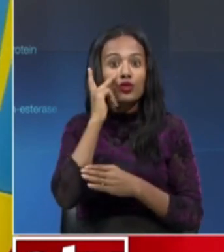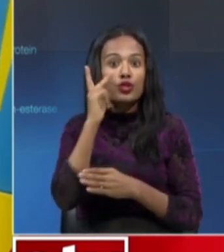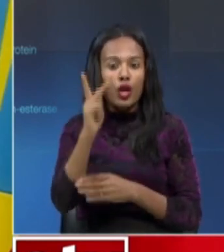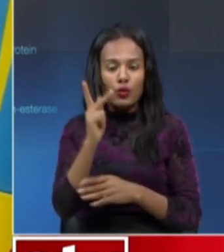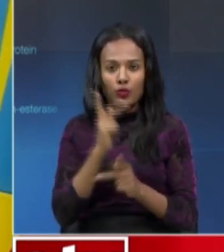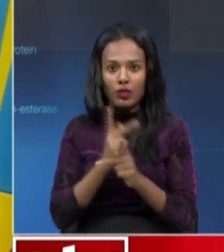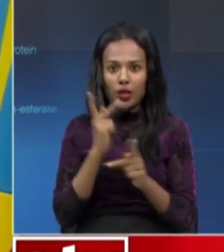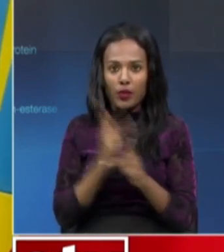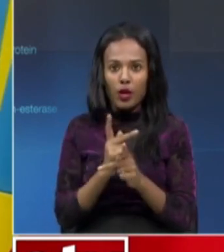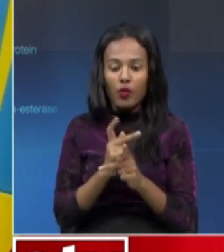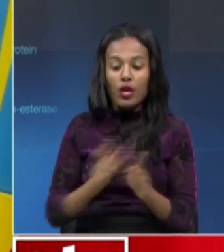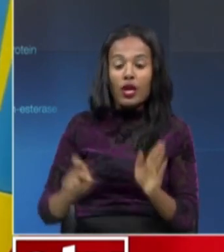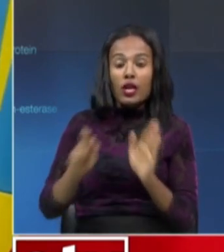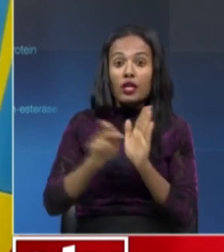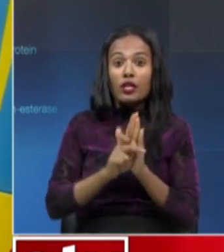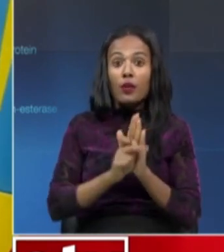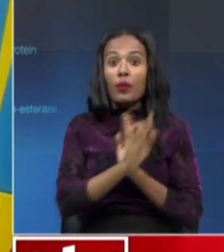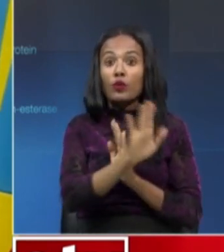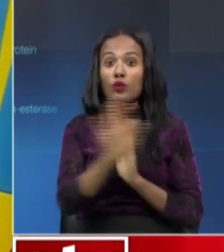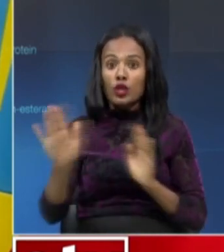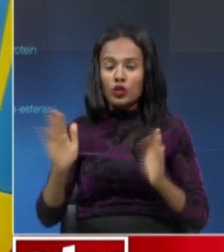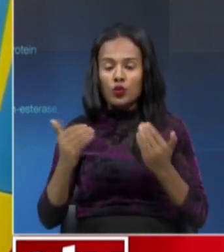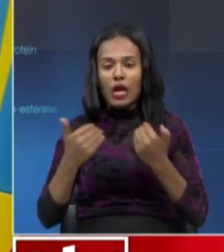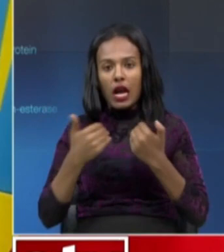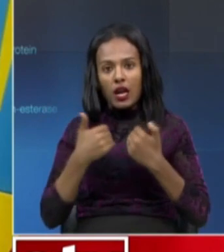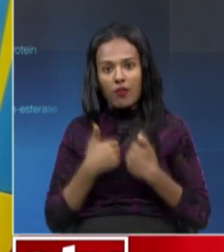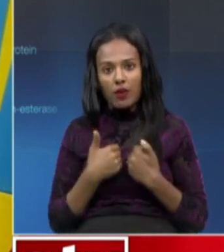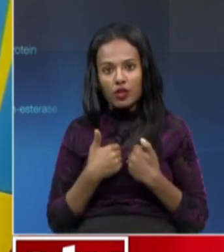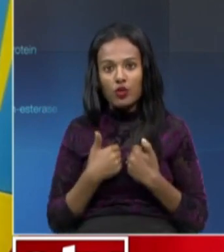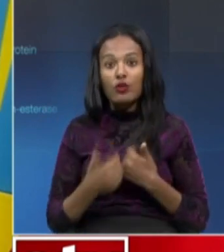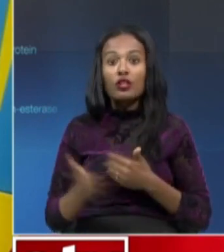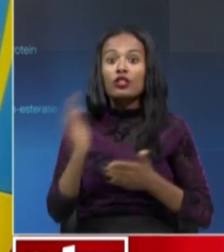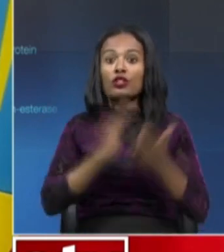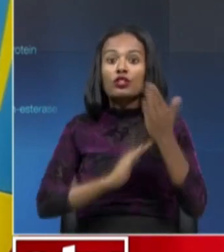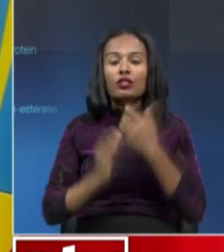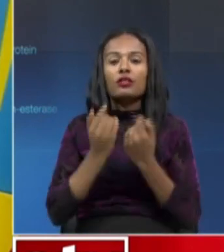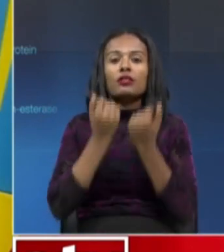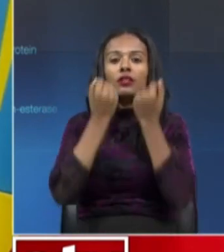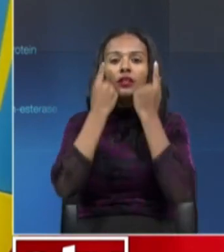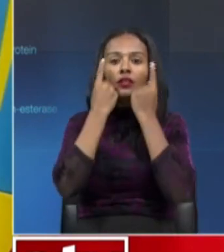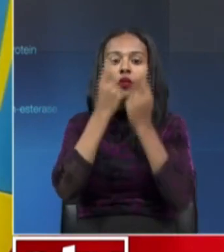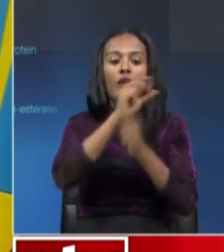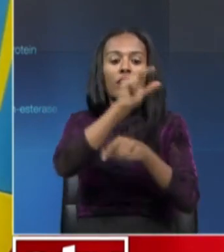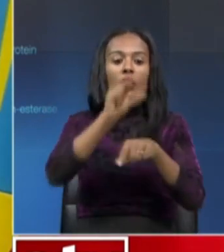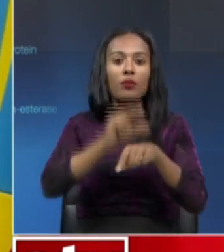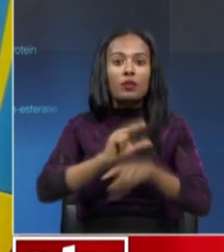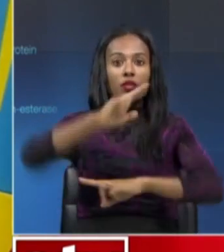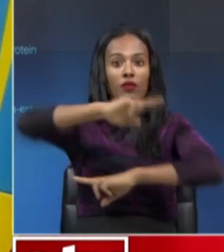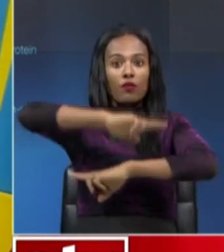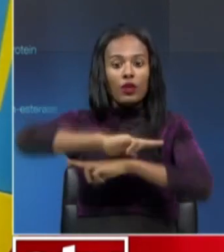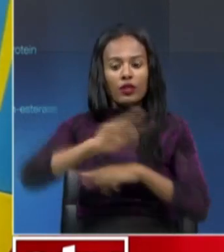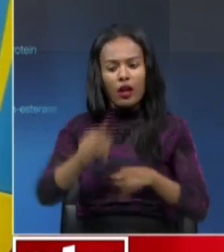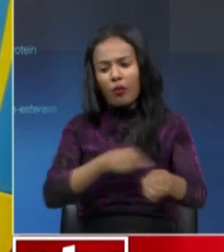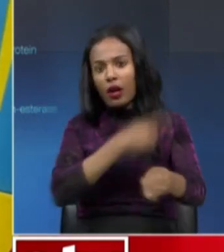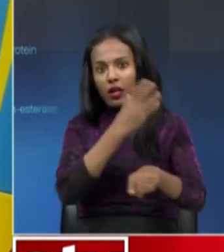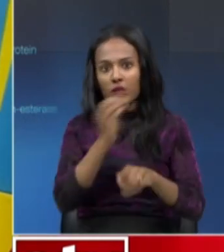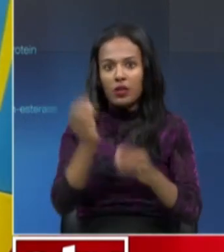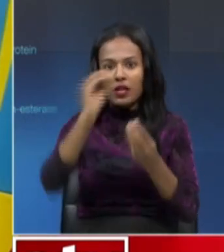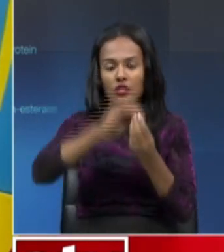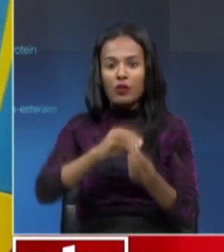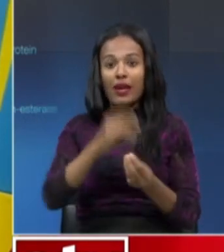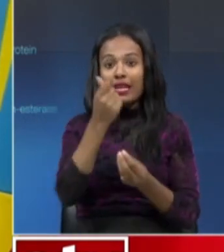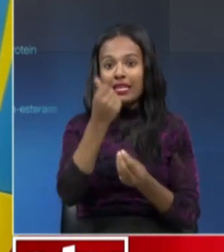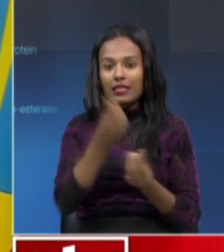የሚጠበቀው ደንበኞቻቸው ያለባቸውን ችግር ተረድቶ የብድር እፎይታን ማራዘምና ተጨማሪ ብድር